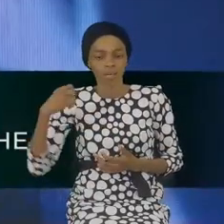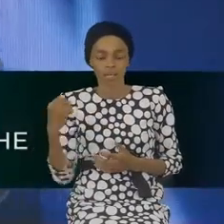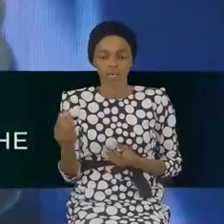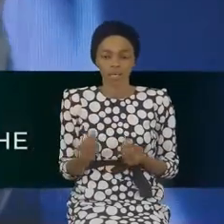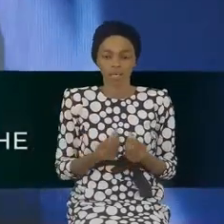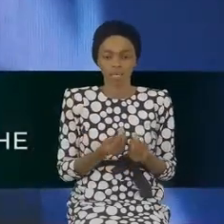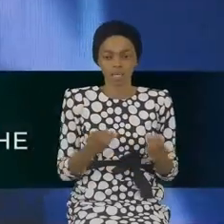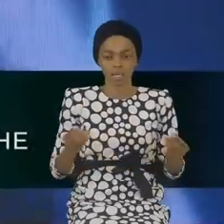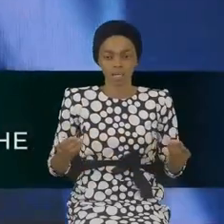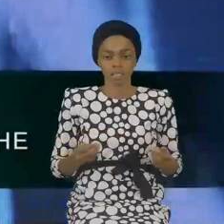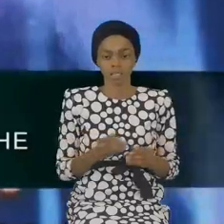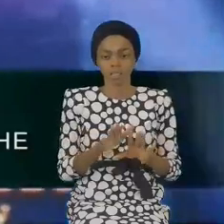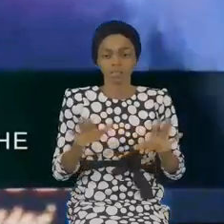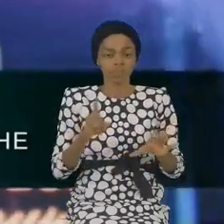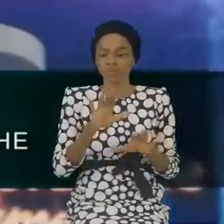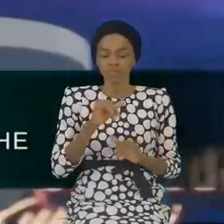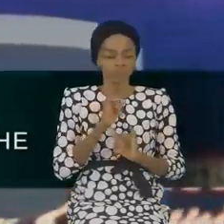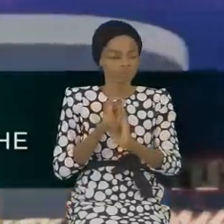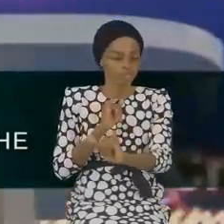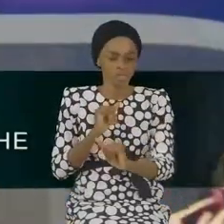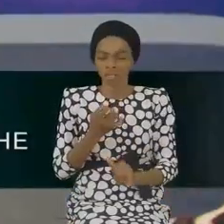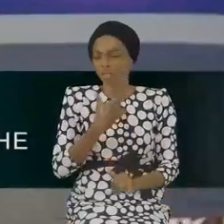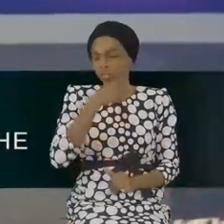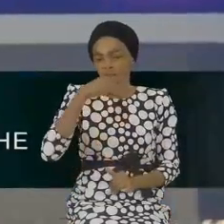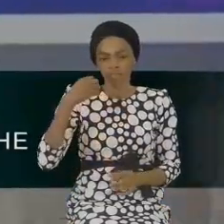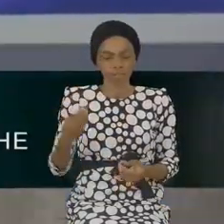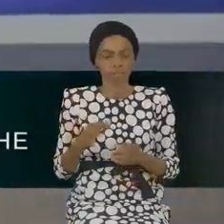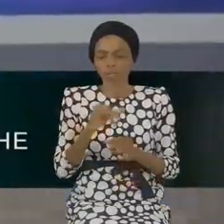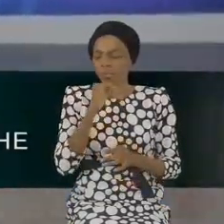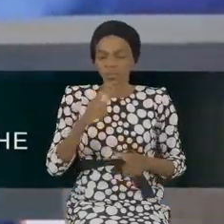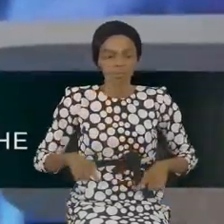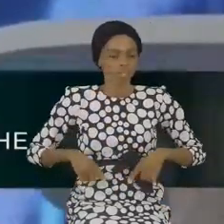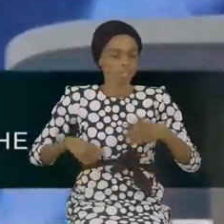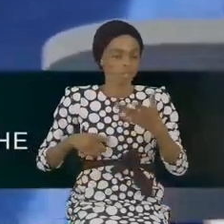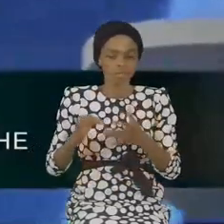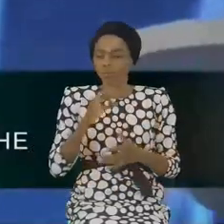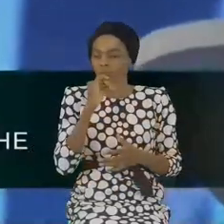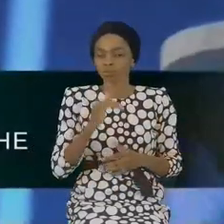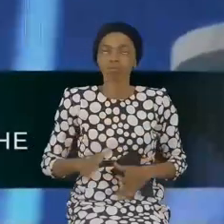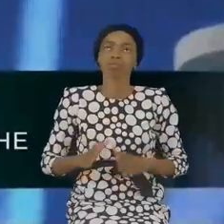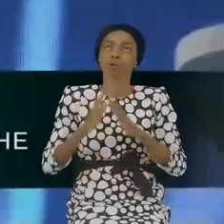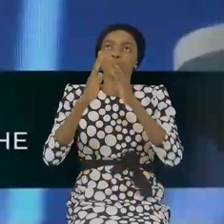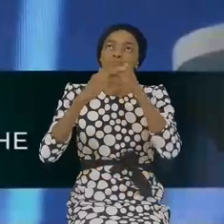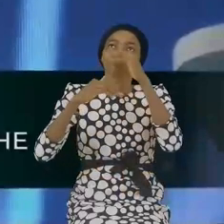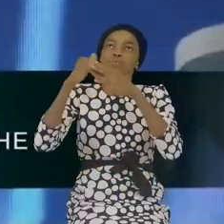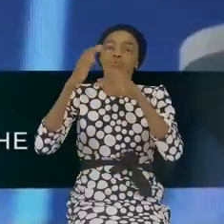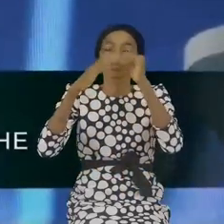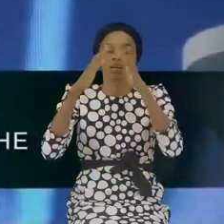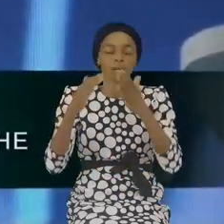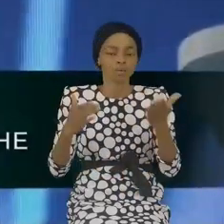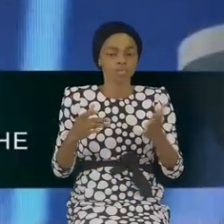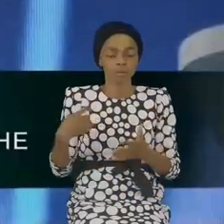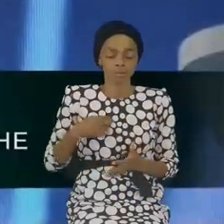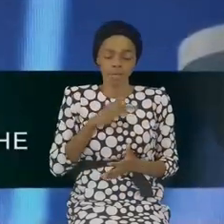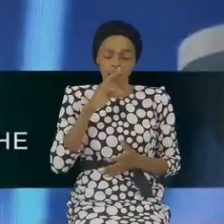sur la terre aride, dans le désert, ils ne vivent pas là-bas, ils n'habitent pas là-bas, ils ne placent pas leur tente là-bas. Nous traversons